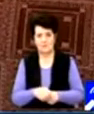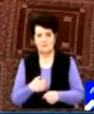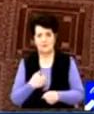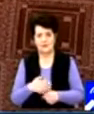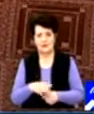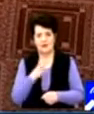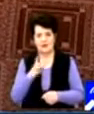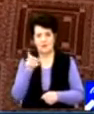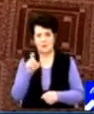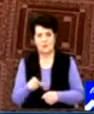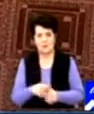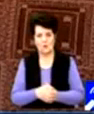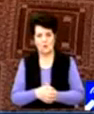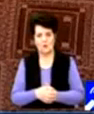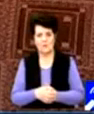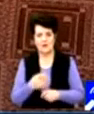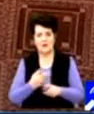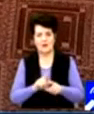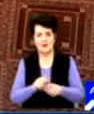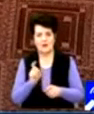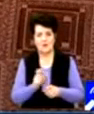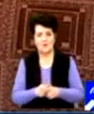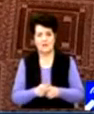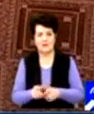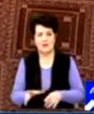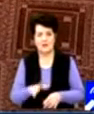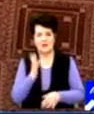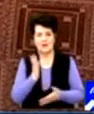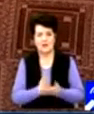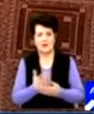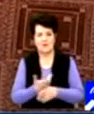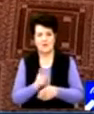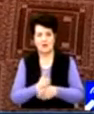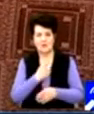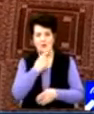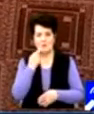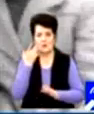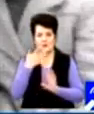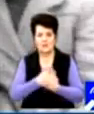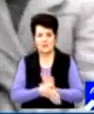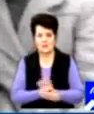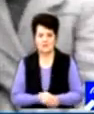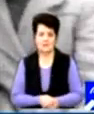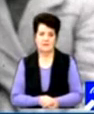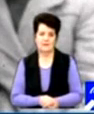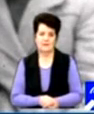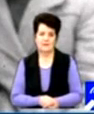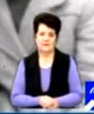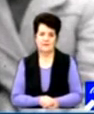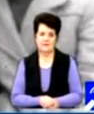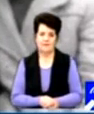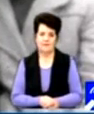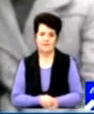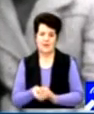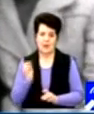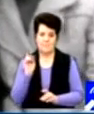era un om la care cuvintele aveau foarte multe înțelesuri.